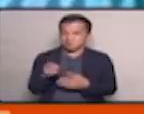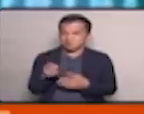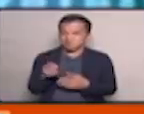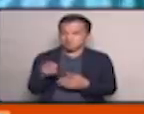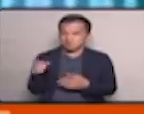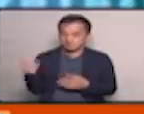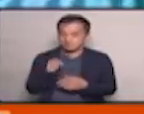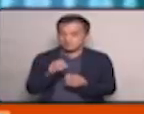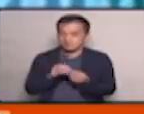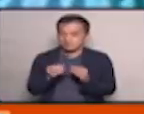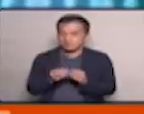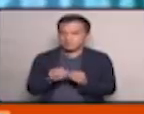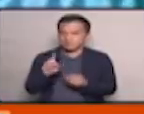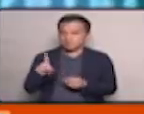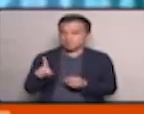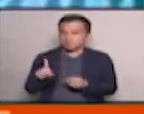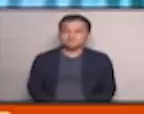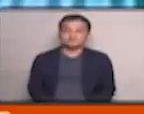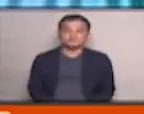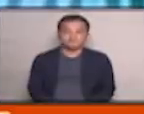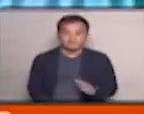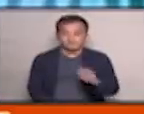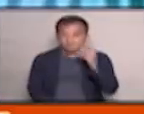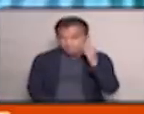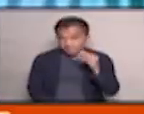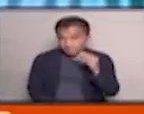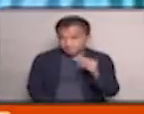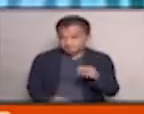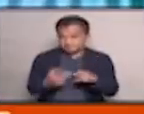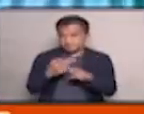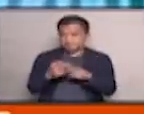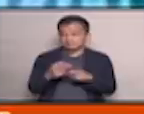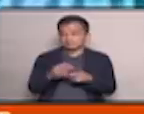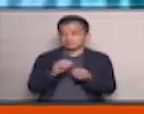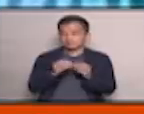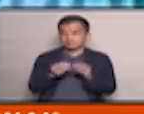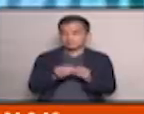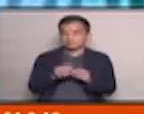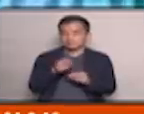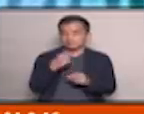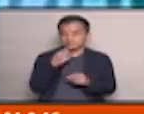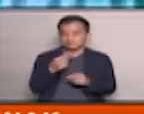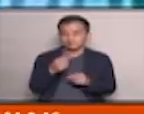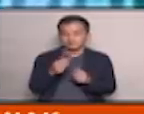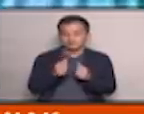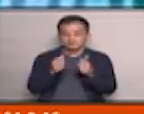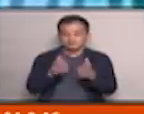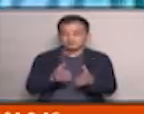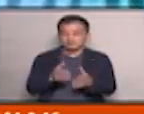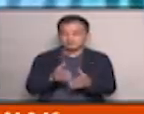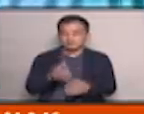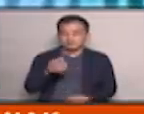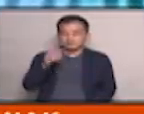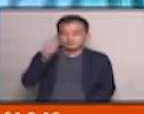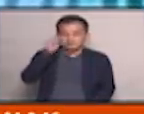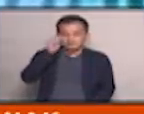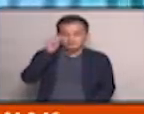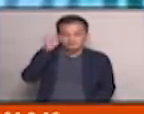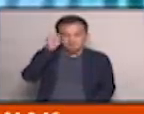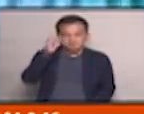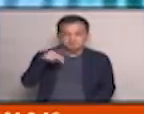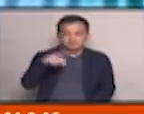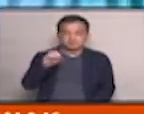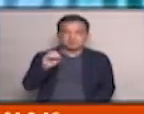number ng one of the complainants. Ma'am, sandali lang po. Ito, pwede mong kunin ang number nito. Si Deputy Administrator Aristodes Ruaro ng